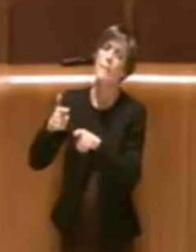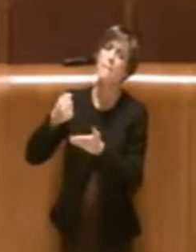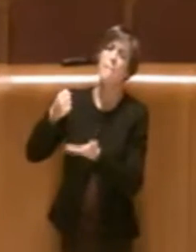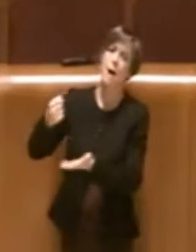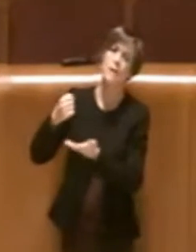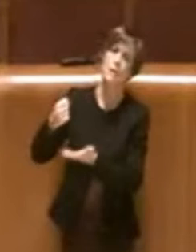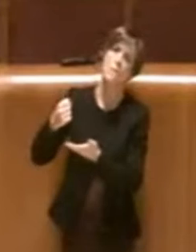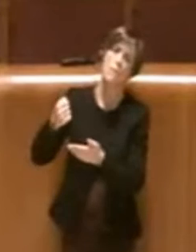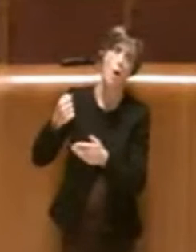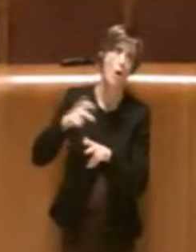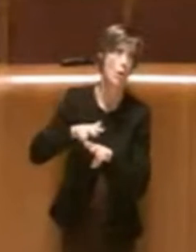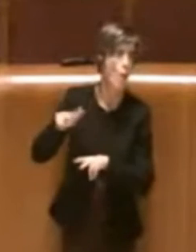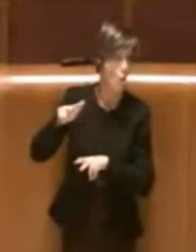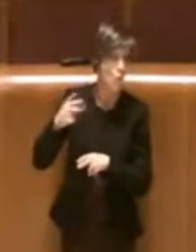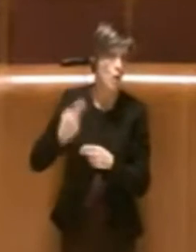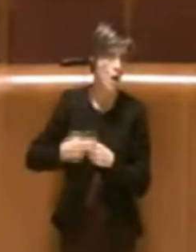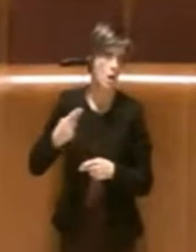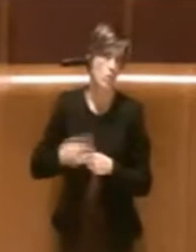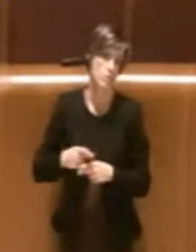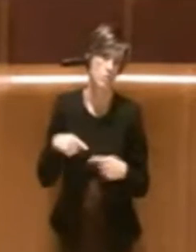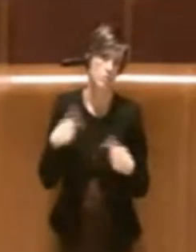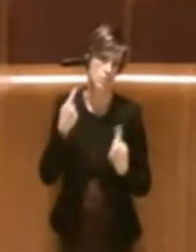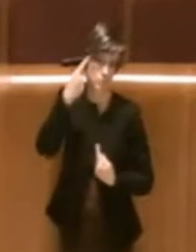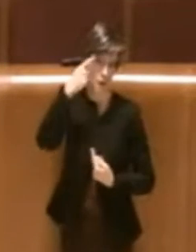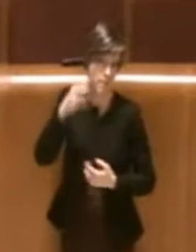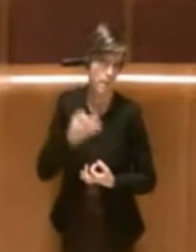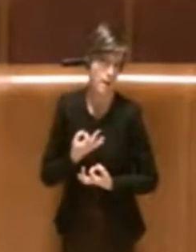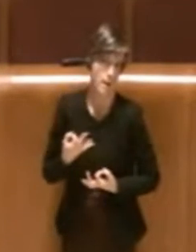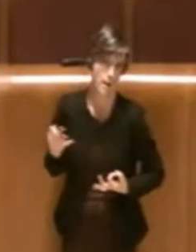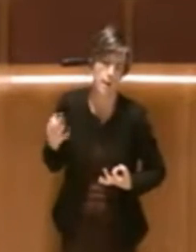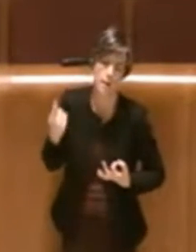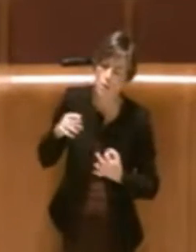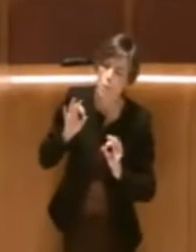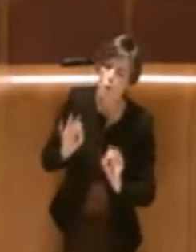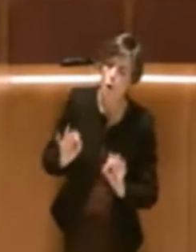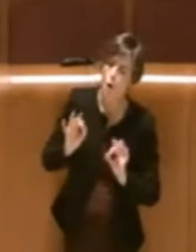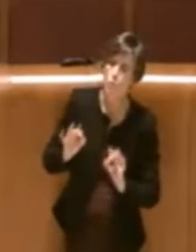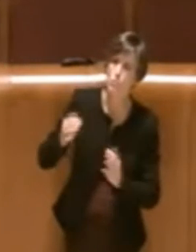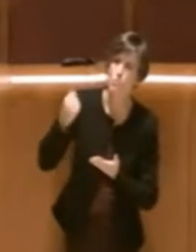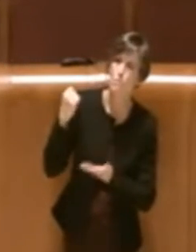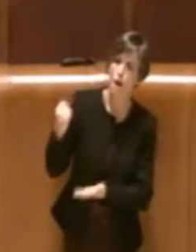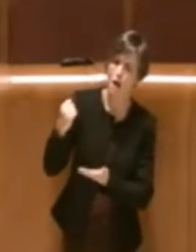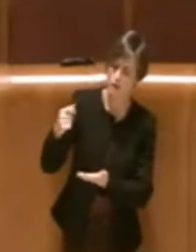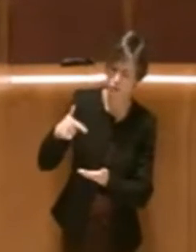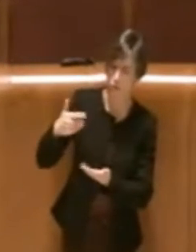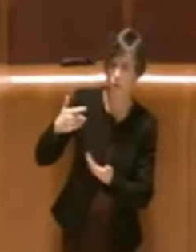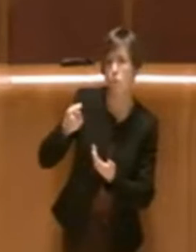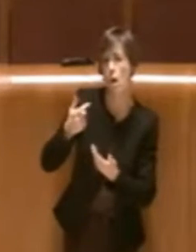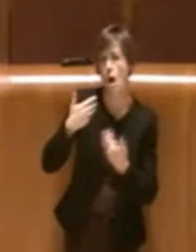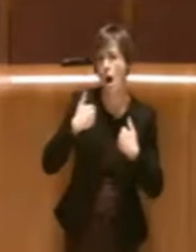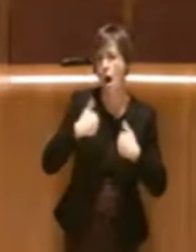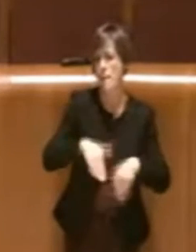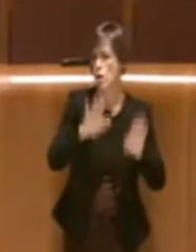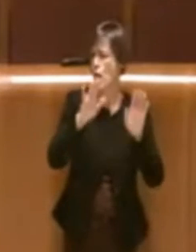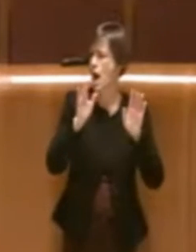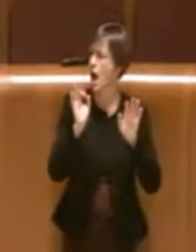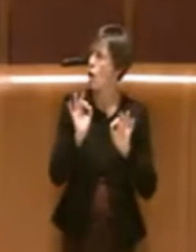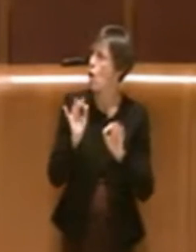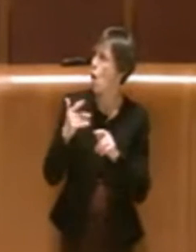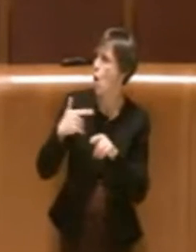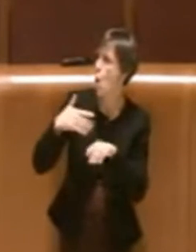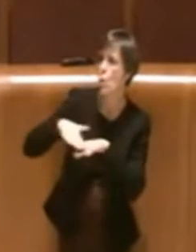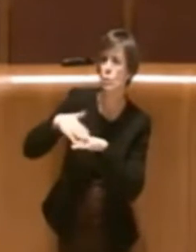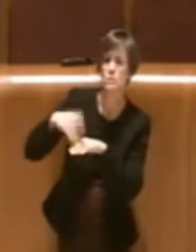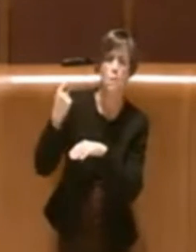che è un patrimonio, come sappiamo bene tutti quanti noi, spesso abbandonato, sottoutilizzato e che